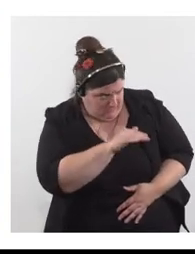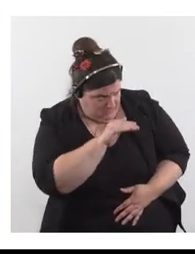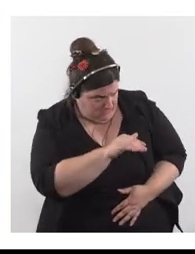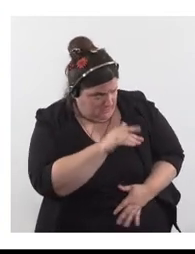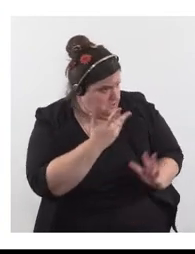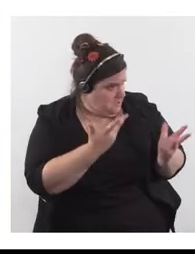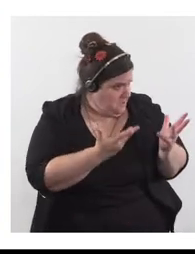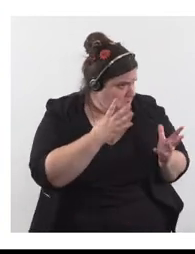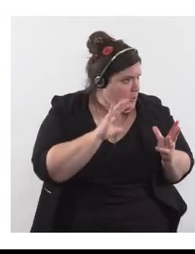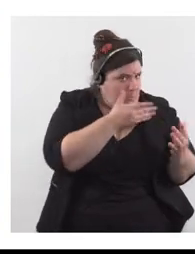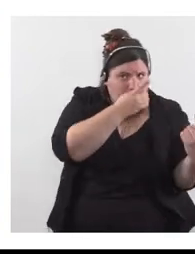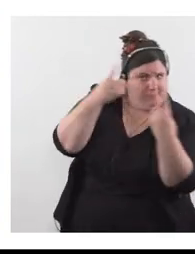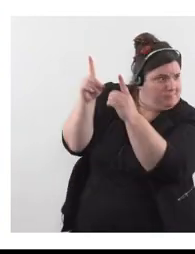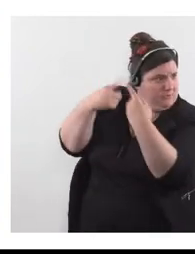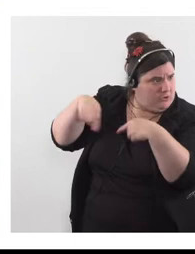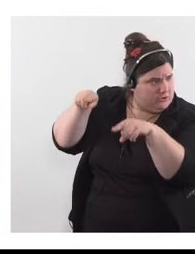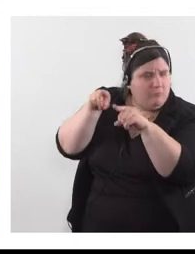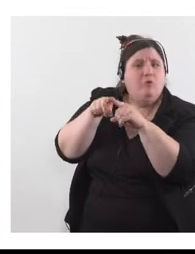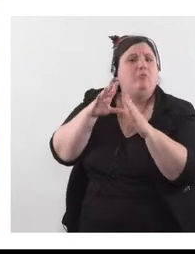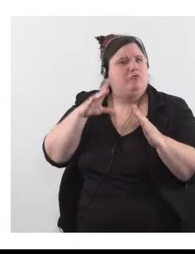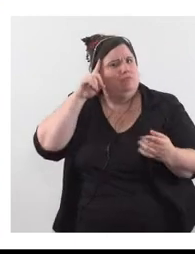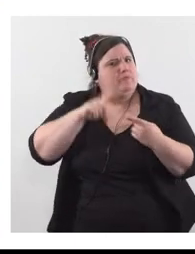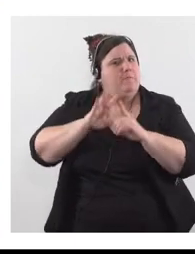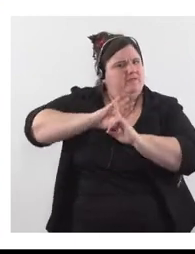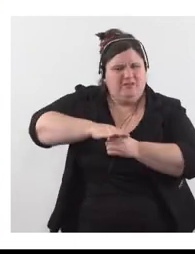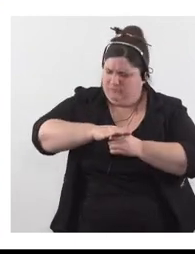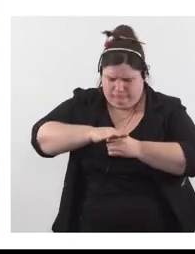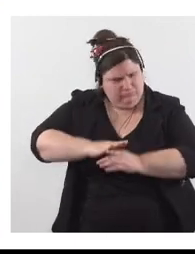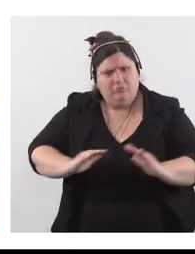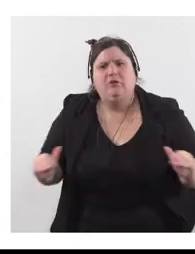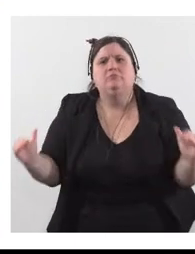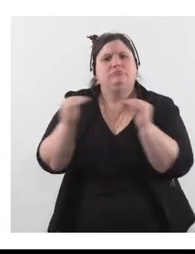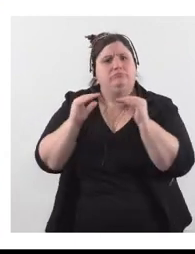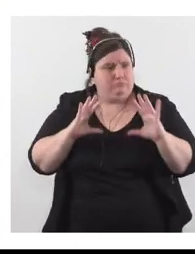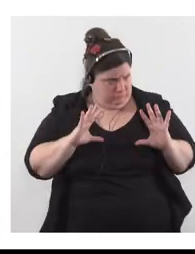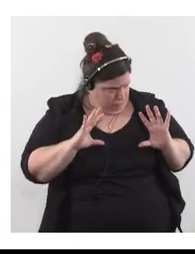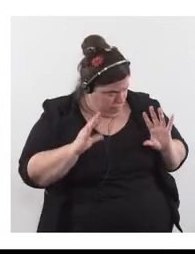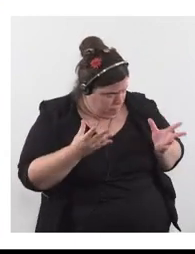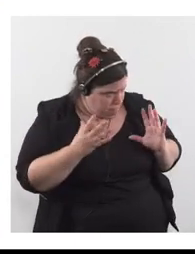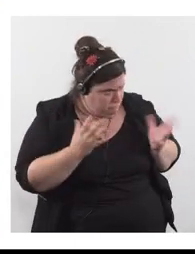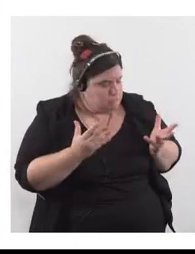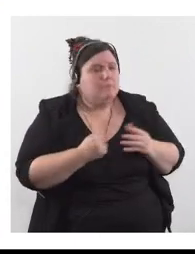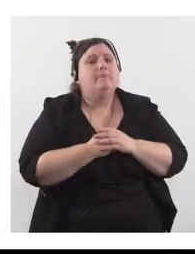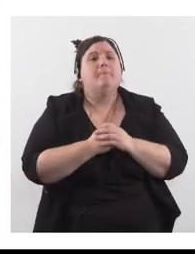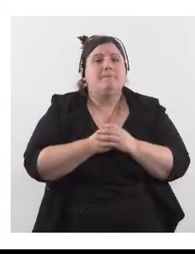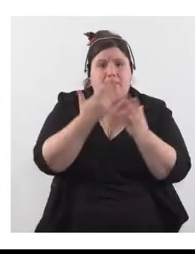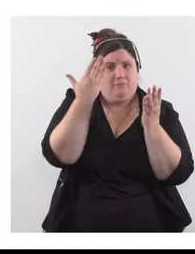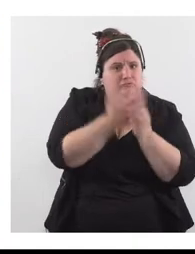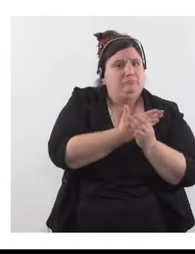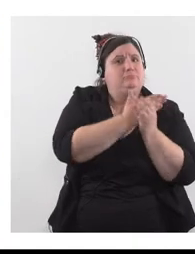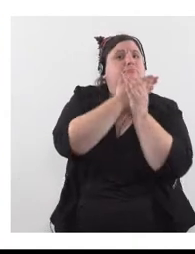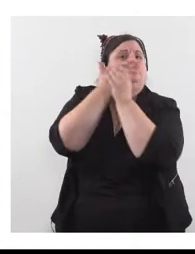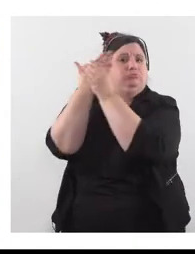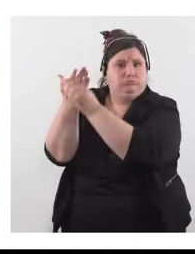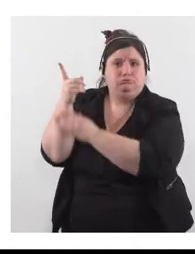commission pour l'égalité de traitement et la défense des droits. Ils ont donc pris ma demande en compte et